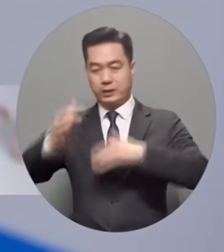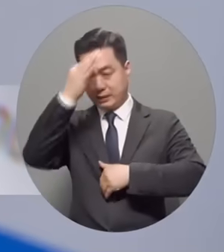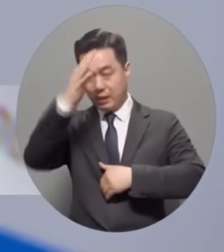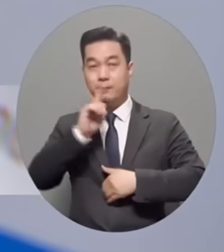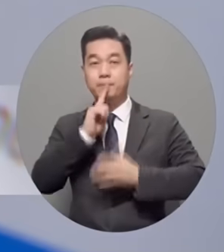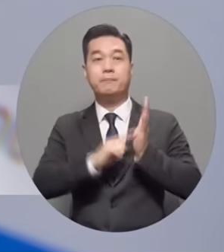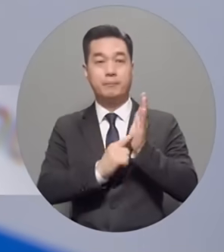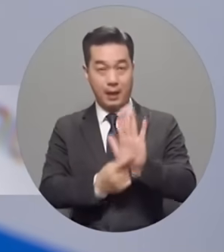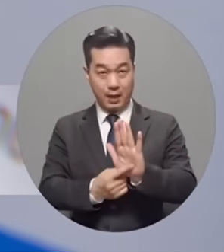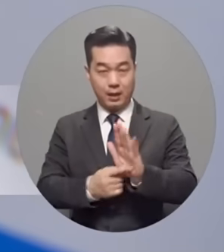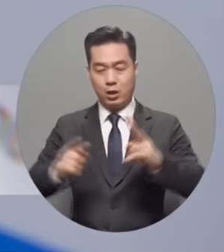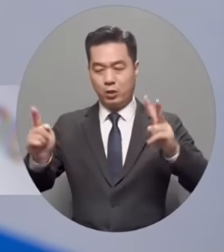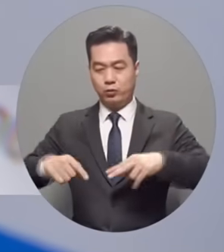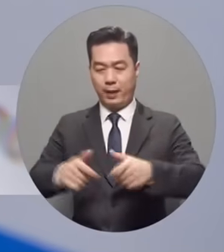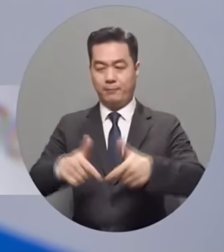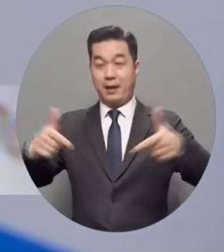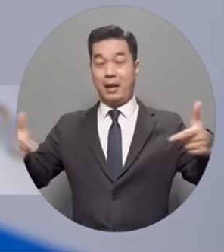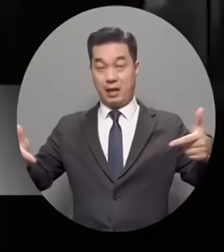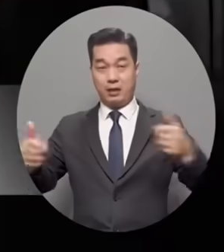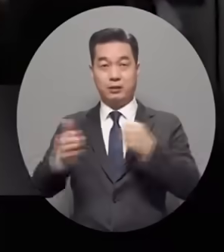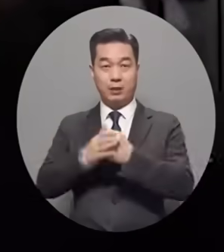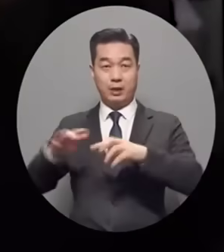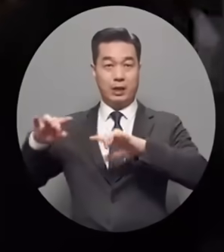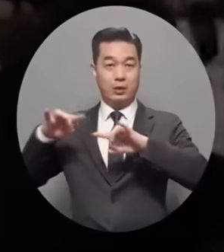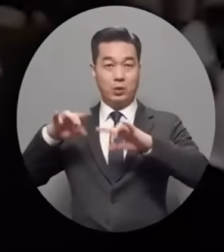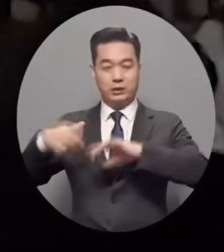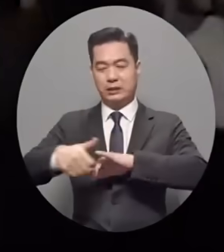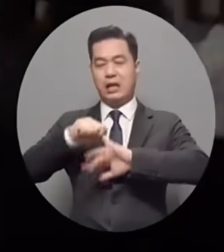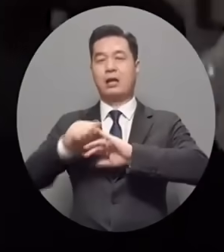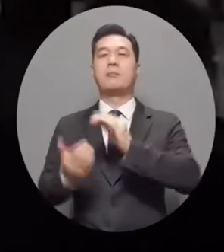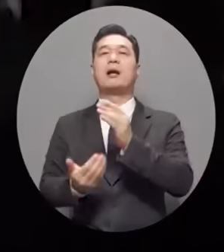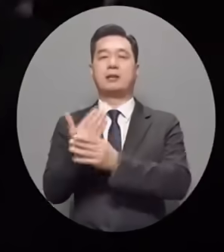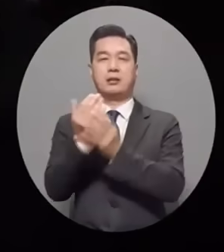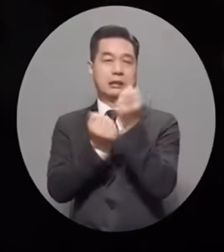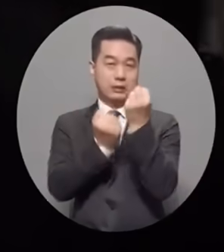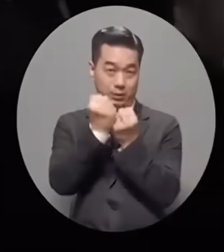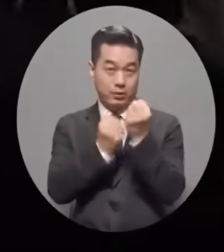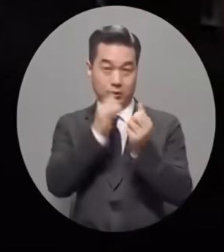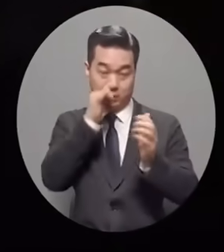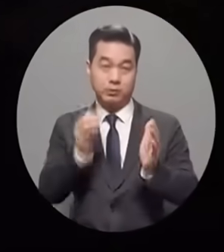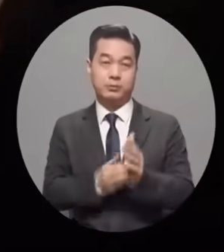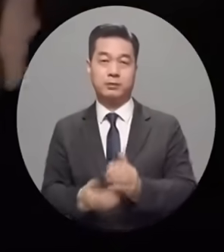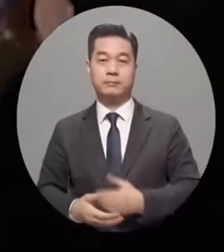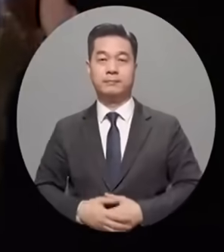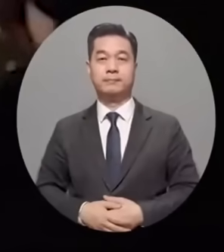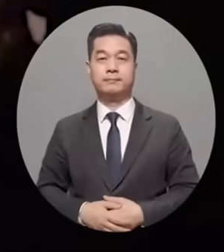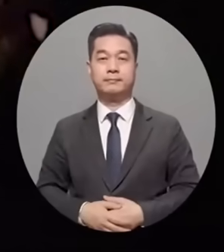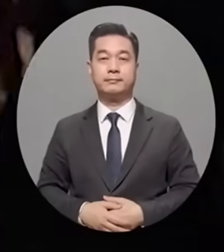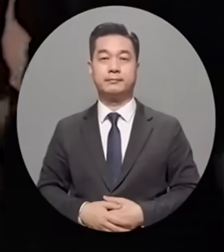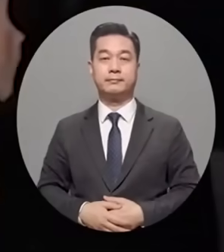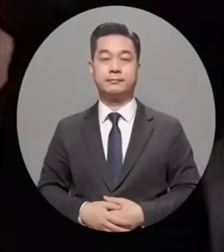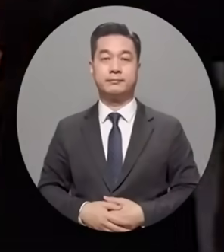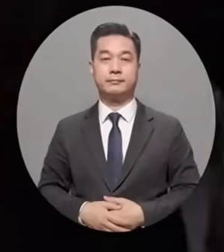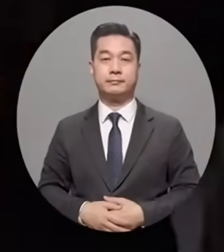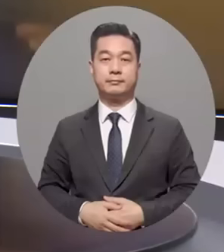2배 이상 관람객이 늘면서 통신장애가 발생했다고 해명했습니다. MBC 뉴스 조민입니다.